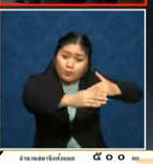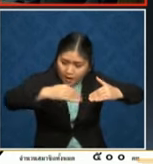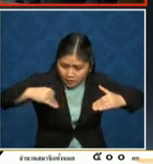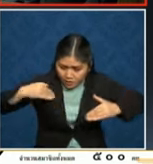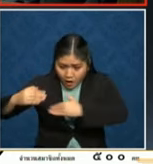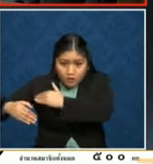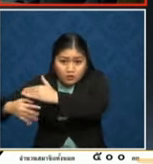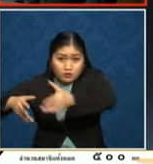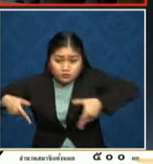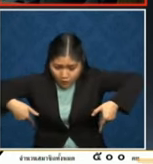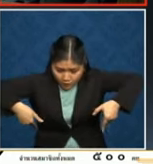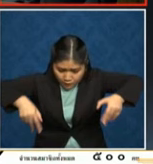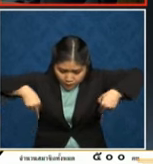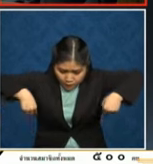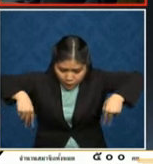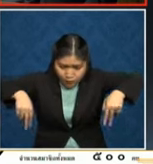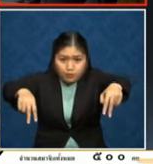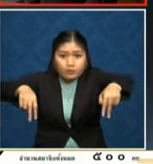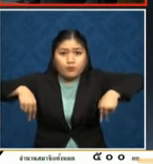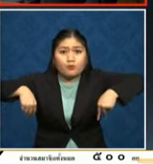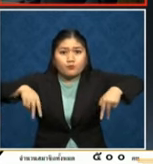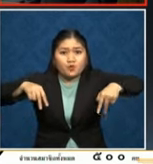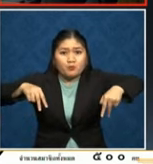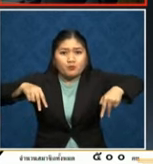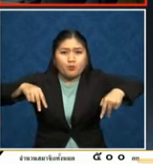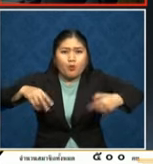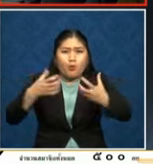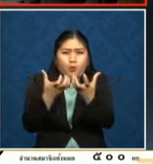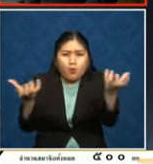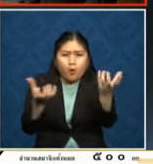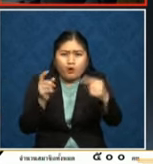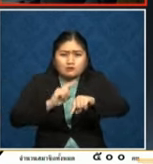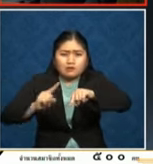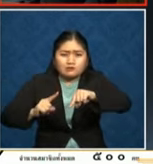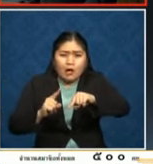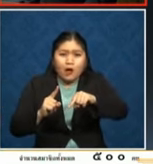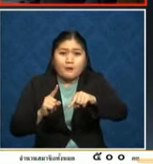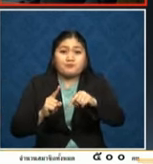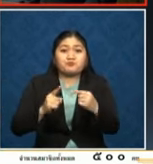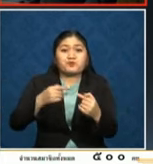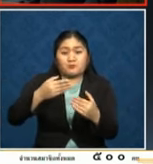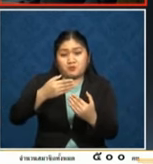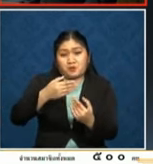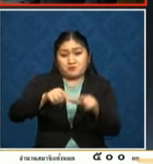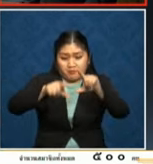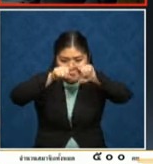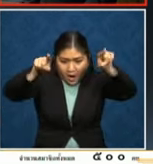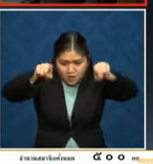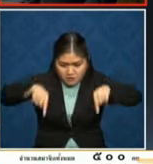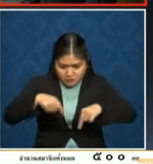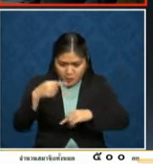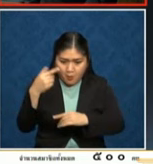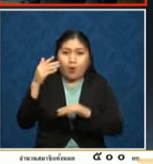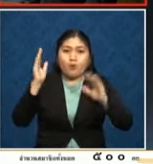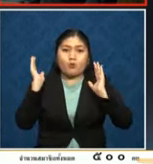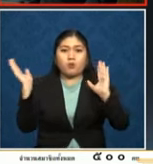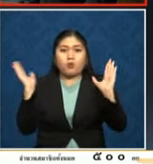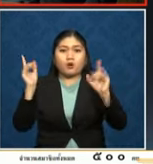นปกคลุมไปด้วยเศษวัสดุป้ายโฆษณาซึ่งมีทุกเสาไฟฟ้า